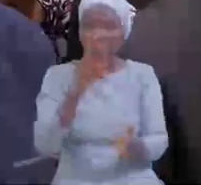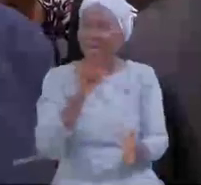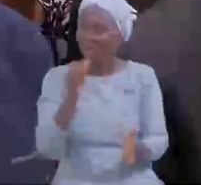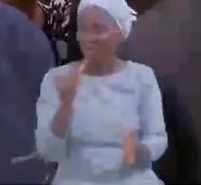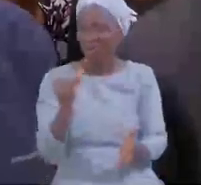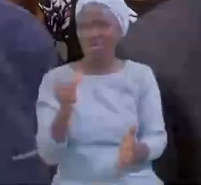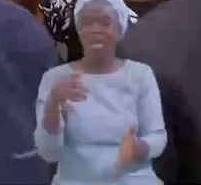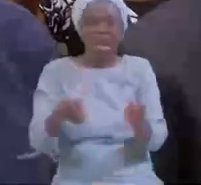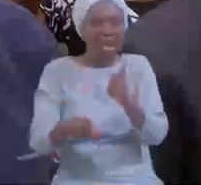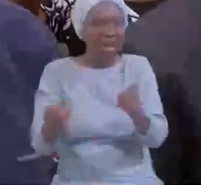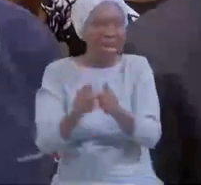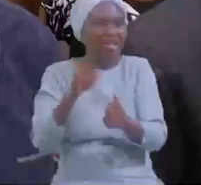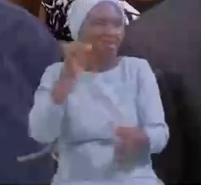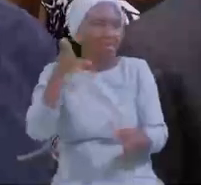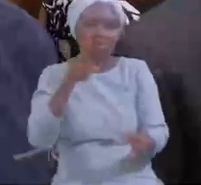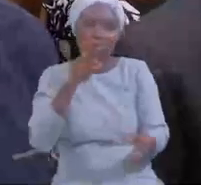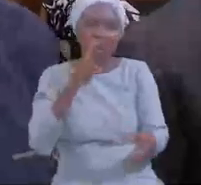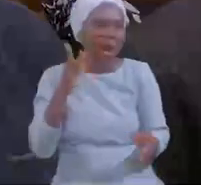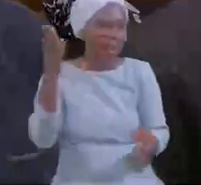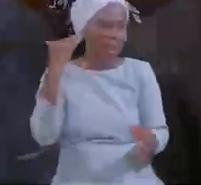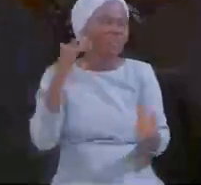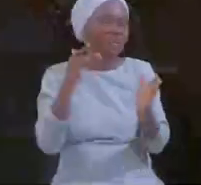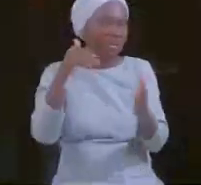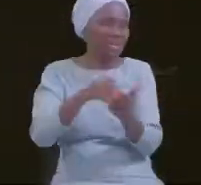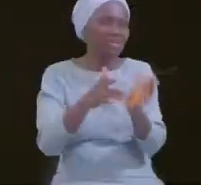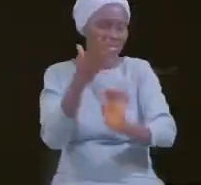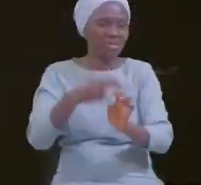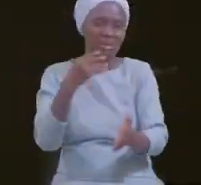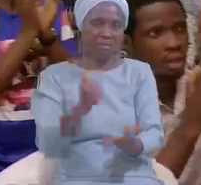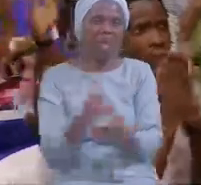n'êtes plus le garçon, la fille que vous étiez.